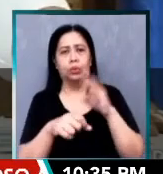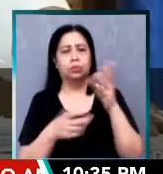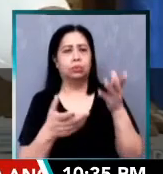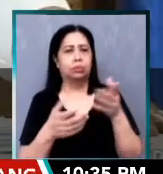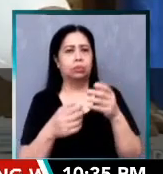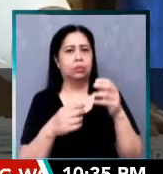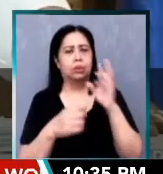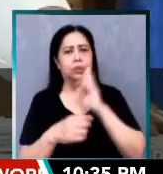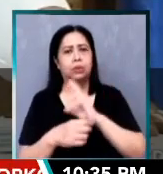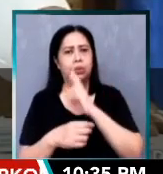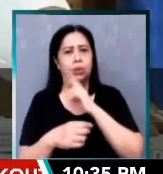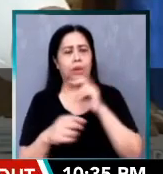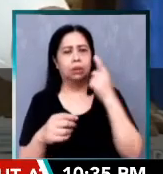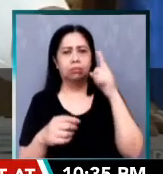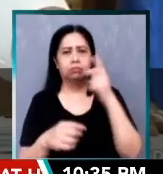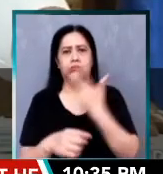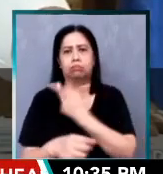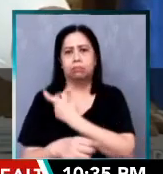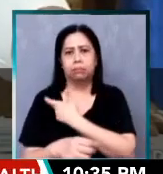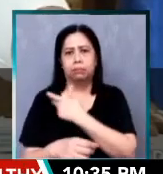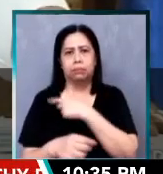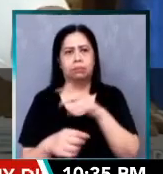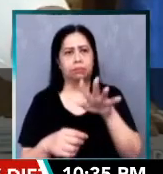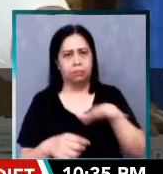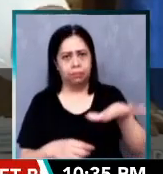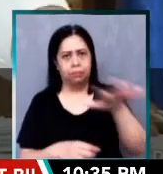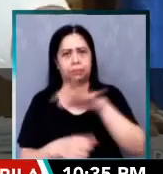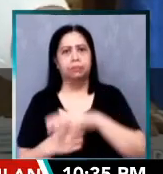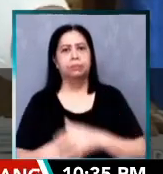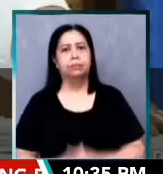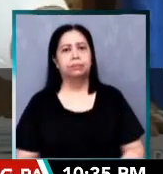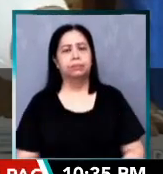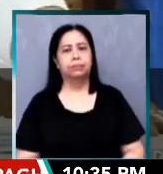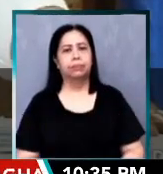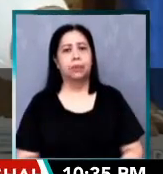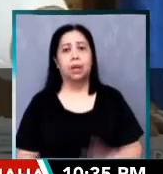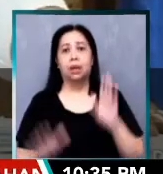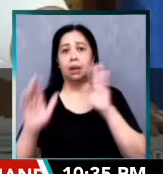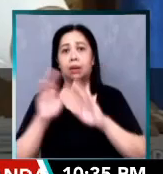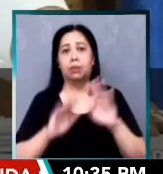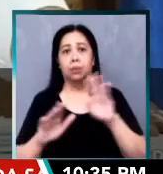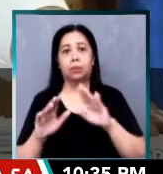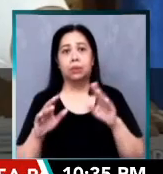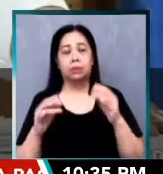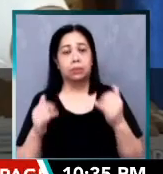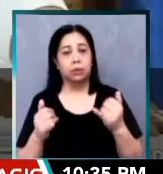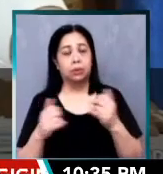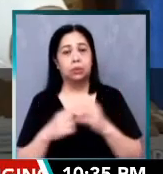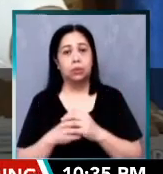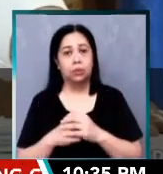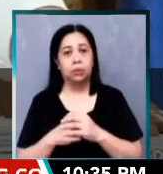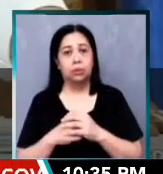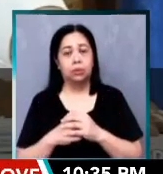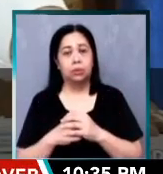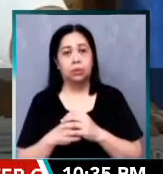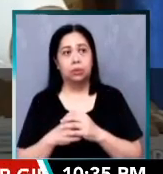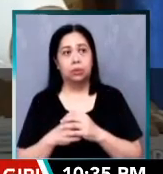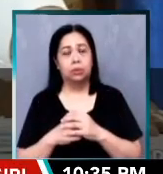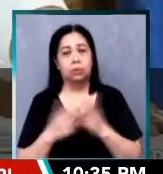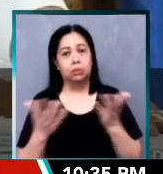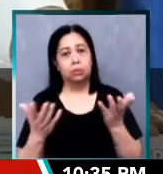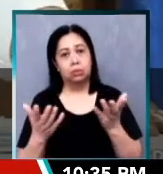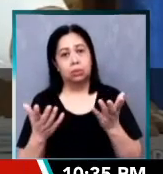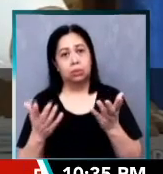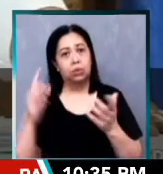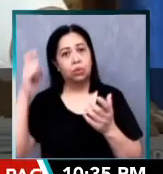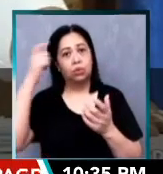mabakunahan na sila. Ang problema nito, kayo na ang mga governor, bahala na